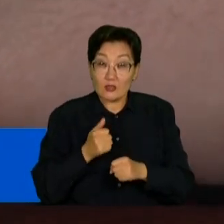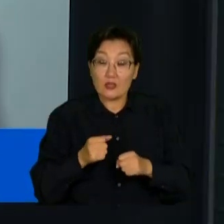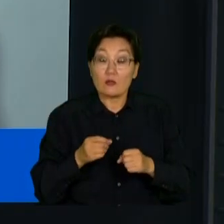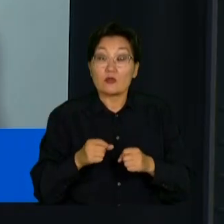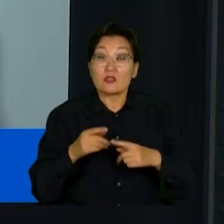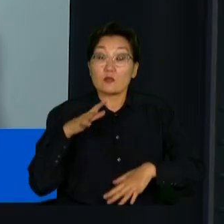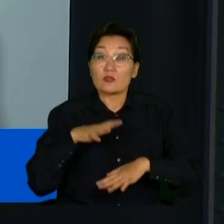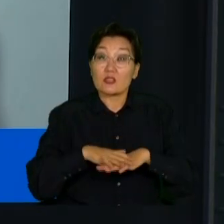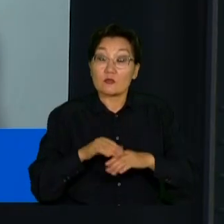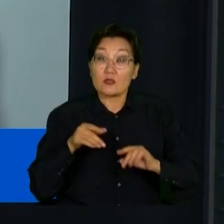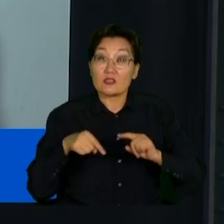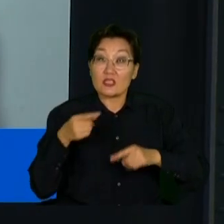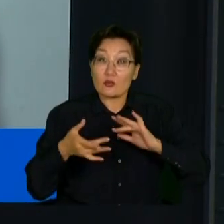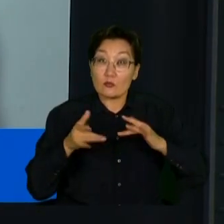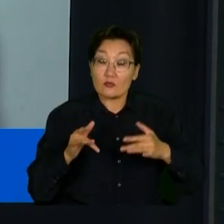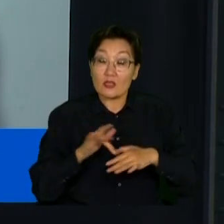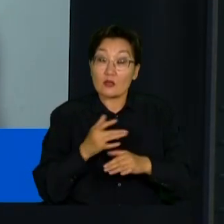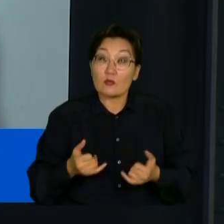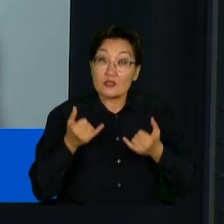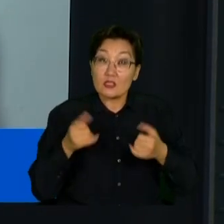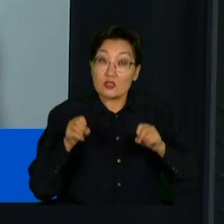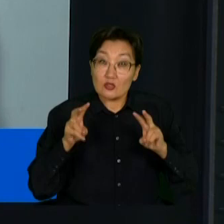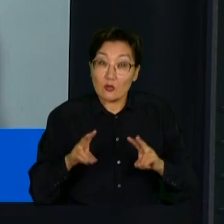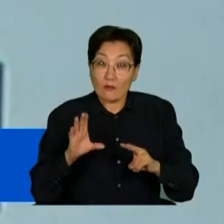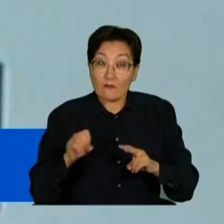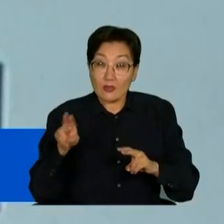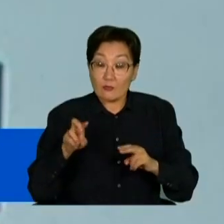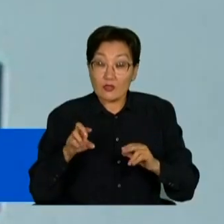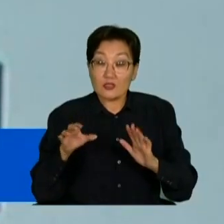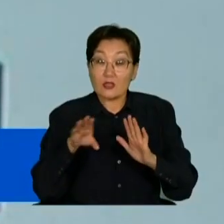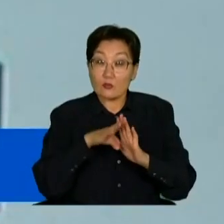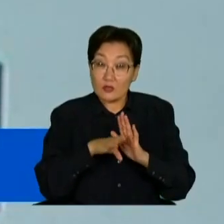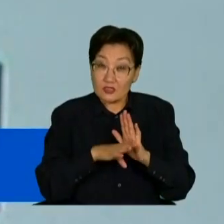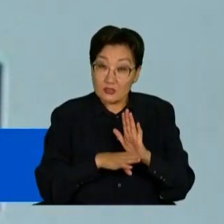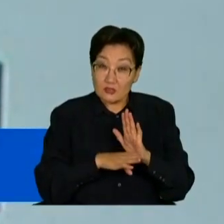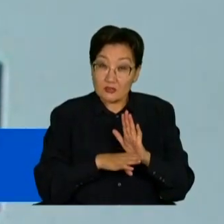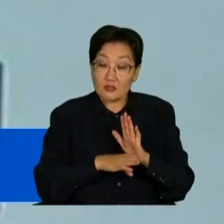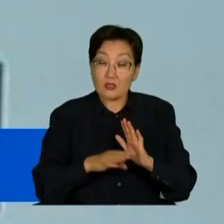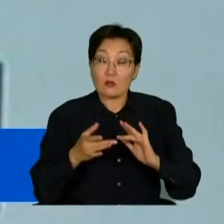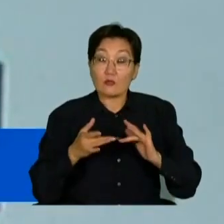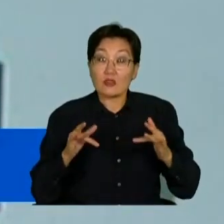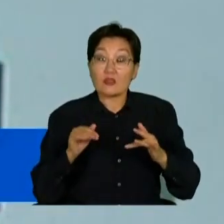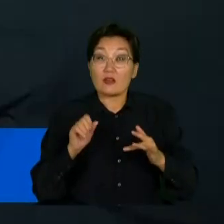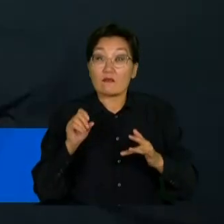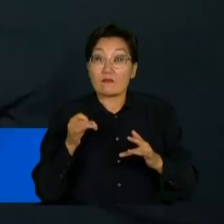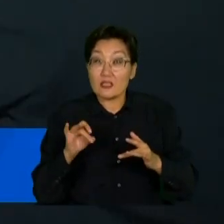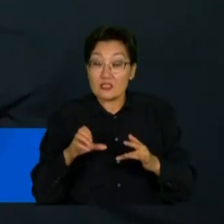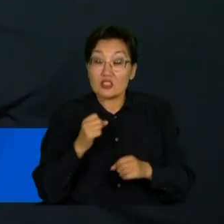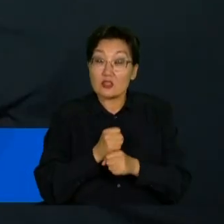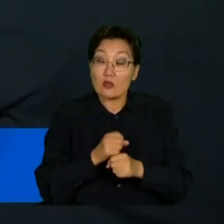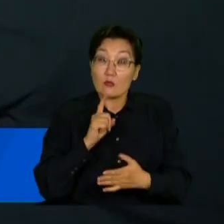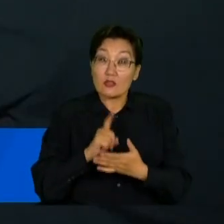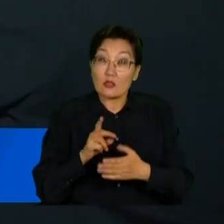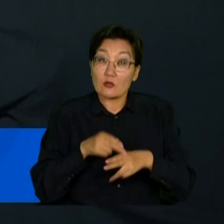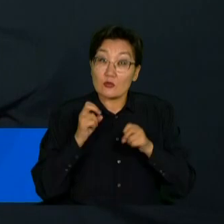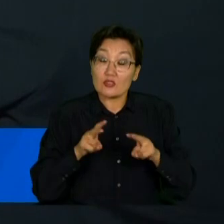немесе банк қашықтан қызмет көрсету кезінде арнайы веб-қосымшалар мен бағдарламалық интерфейстер жасауға міндеттеліп отыр.